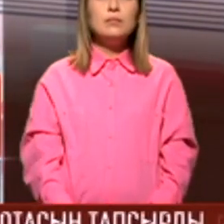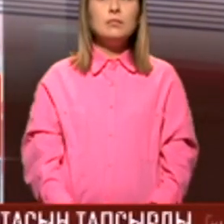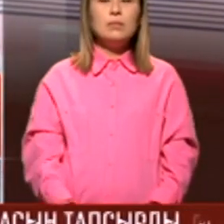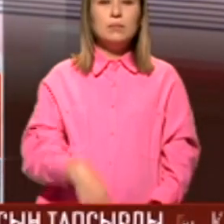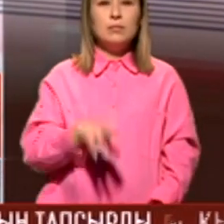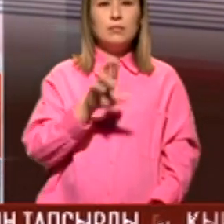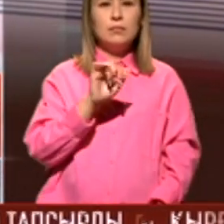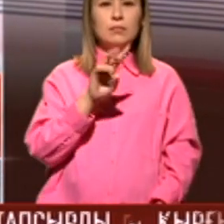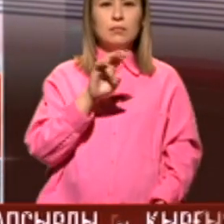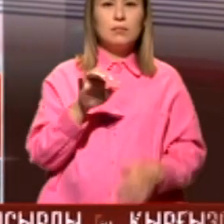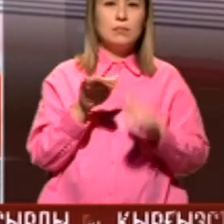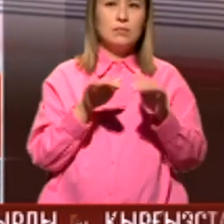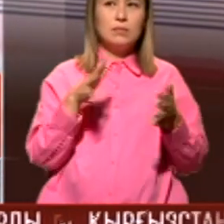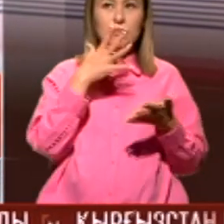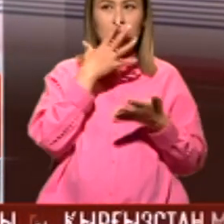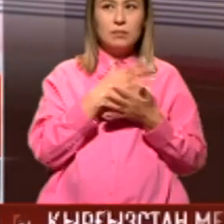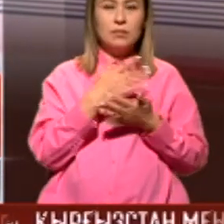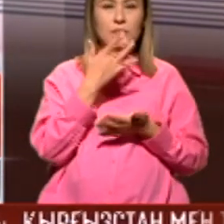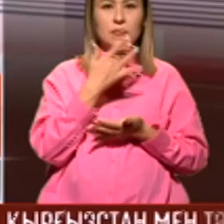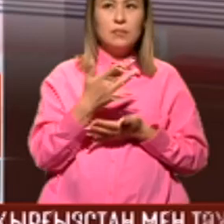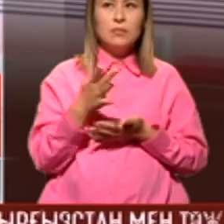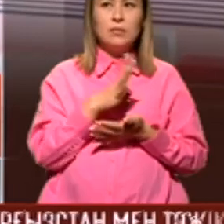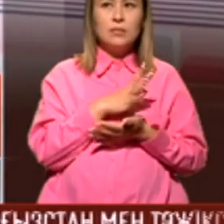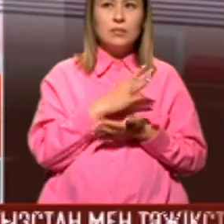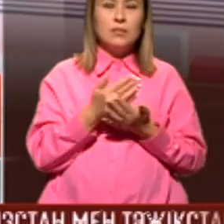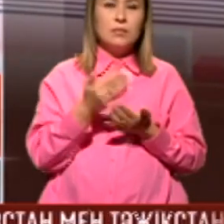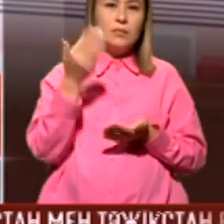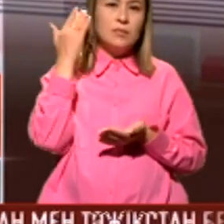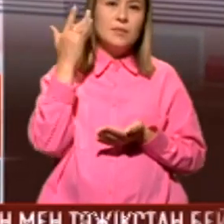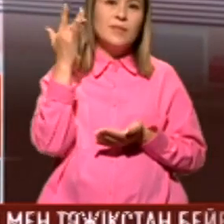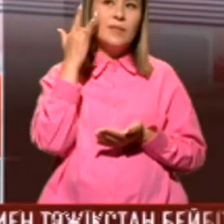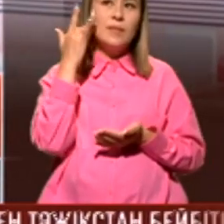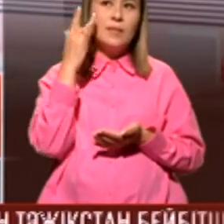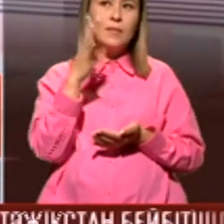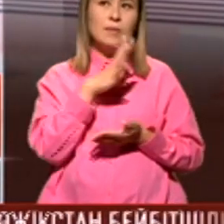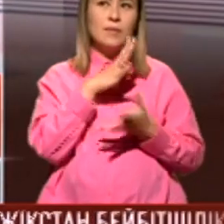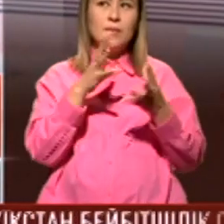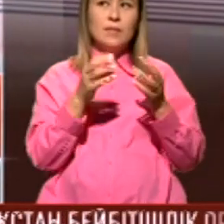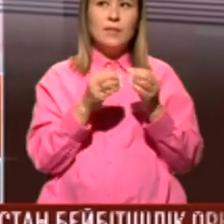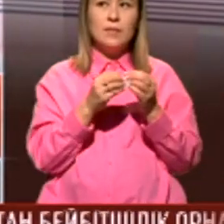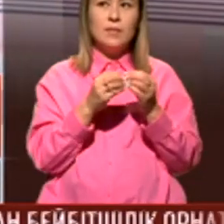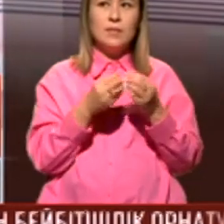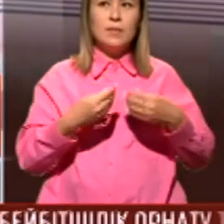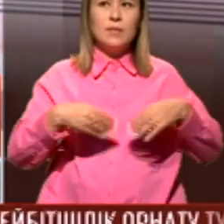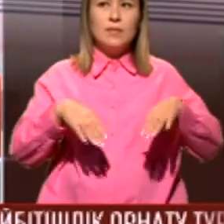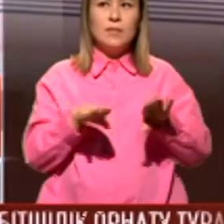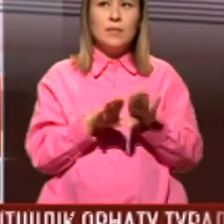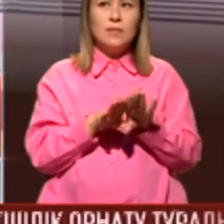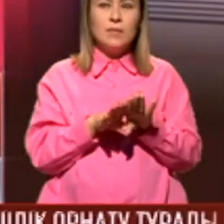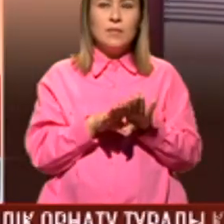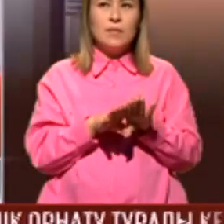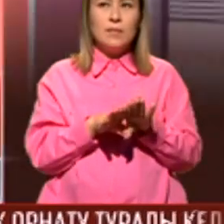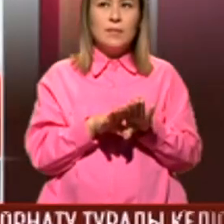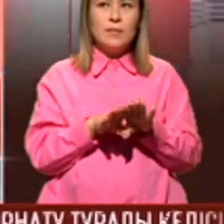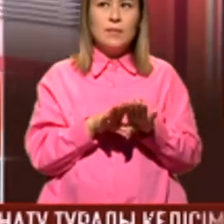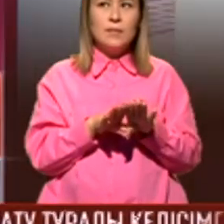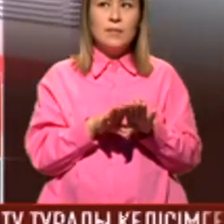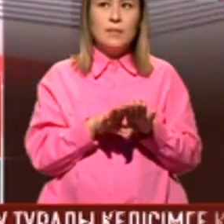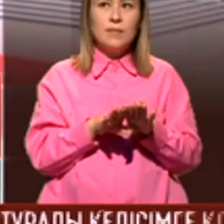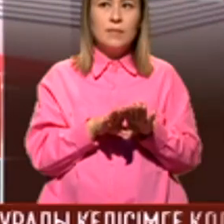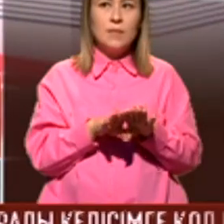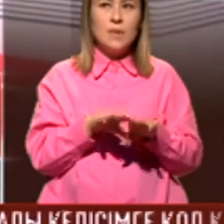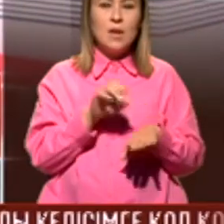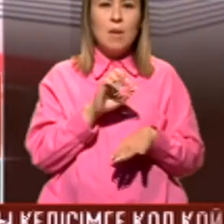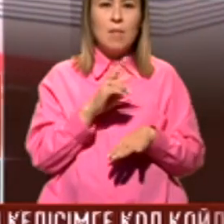түрде сондай бір саясатта жүру керек. Мен бұрын сол Айдахар мен Аюдың арасында жүрген сияқты сондай солай жүреміз енді.